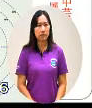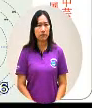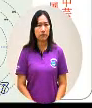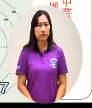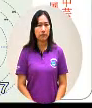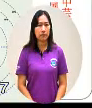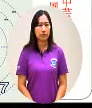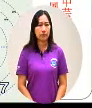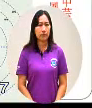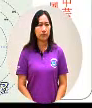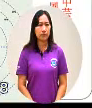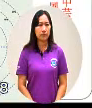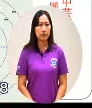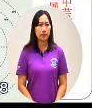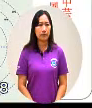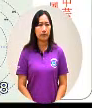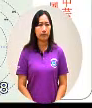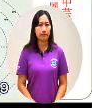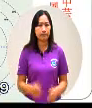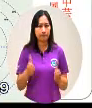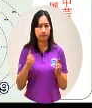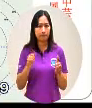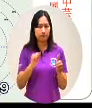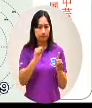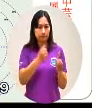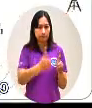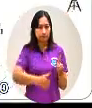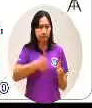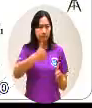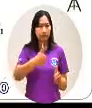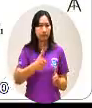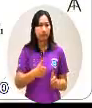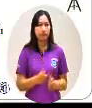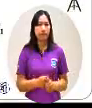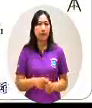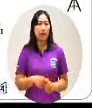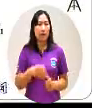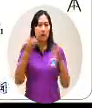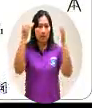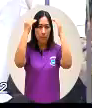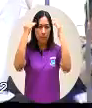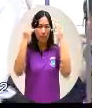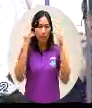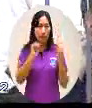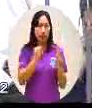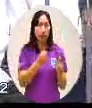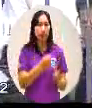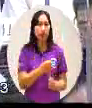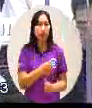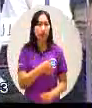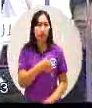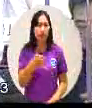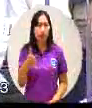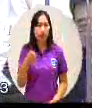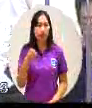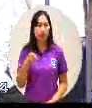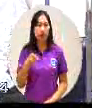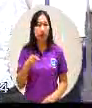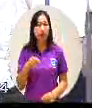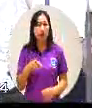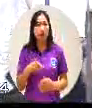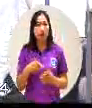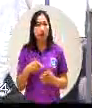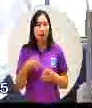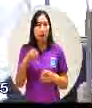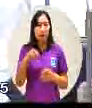来，你要看车哈。 啊，那个谢谢议长哈，那谢谢韩议员哈。那个玫瑰图最主要是在讲风向，就是